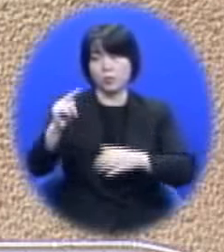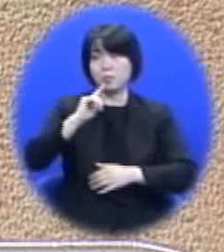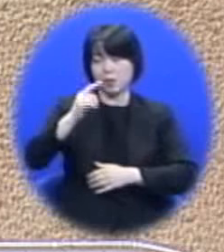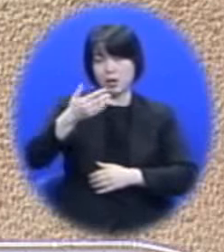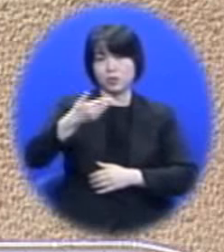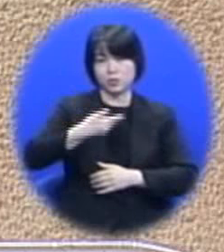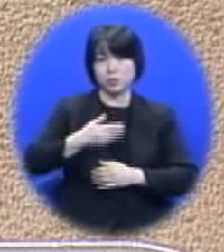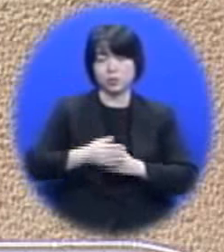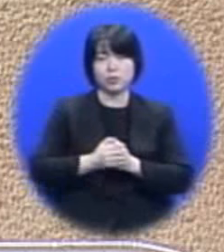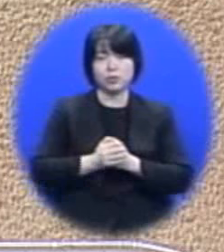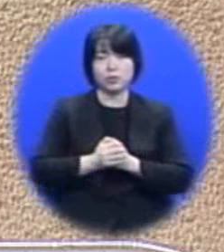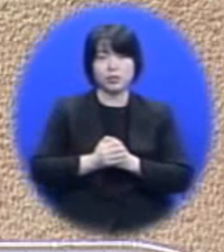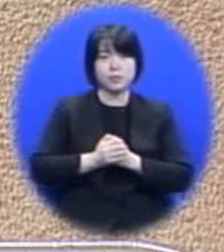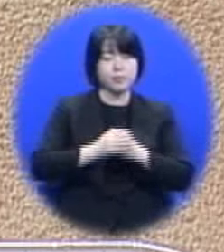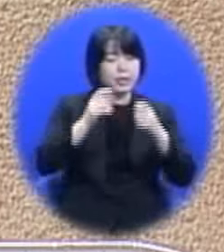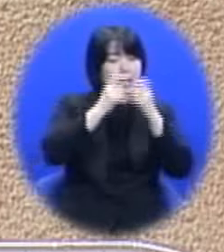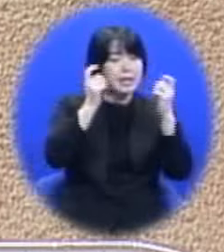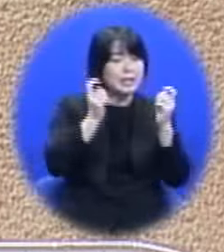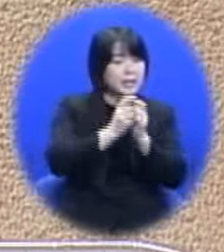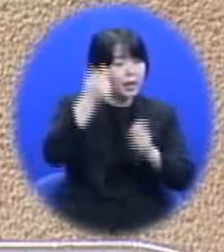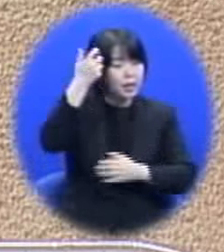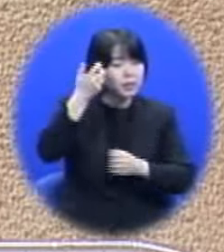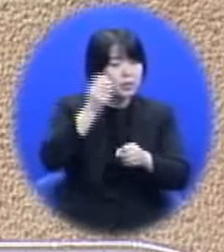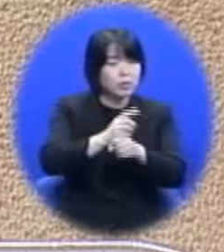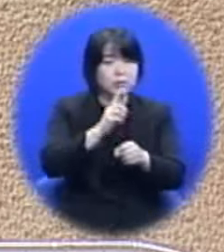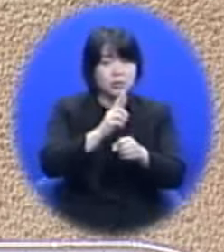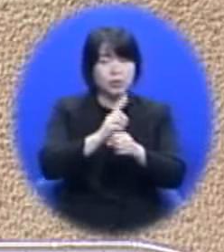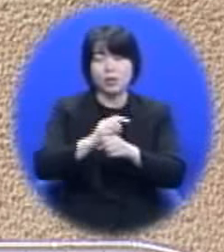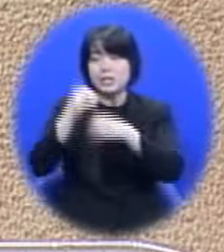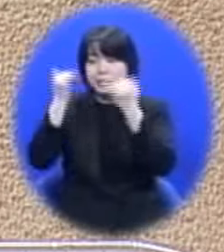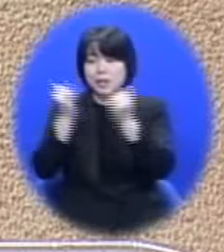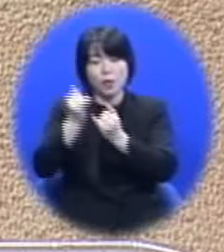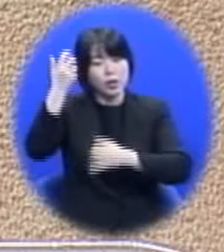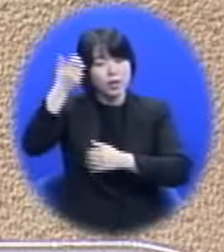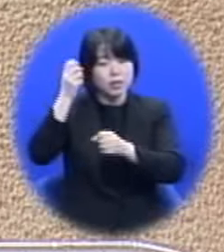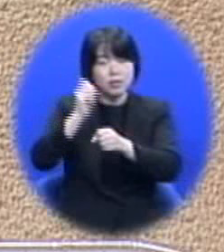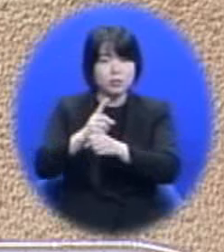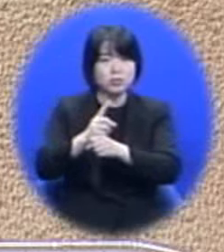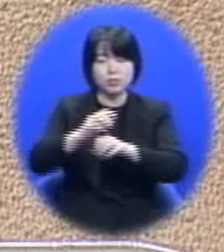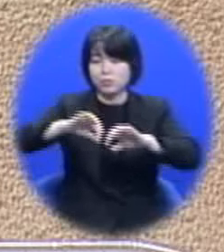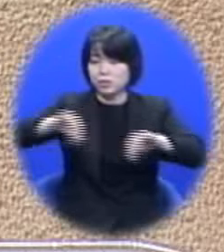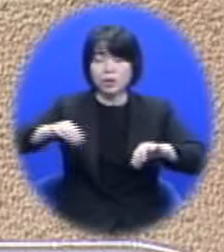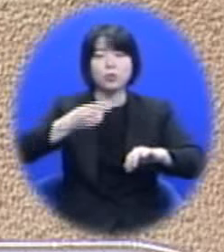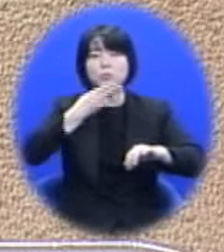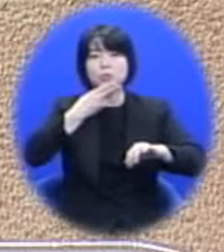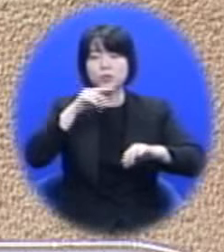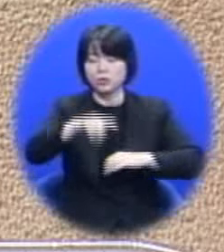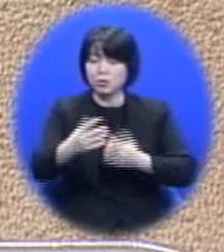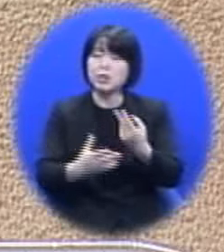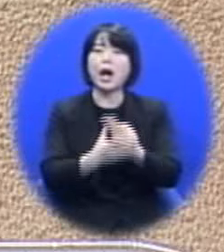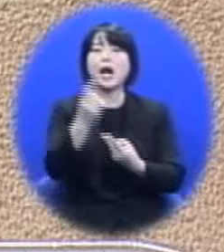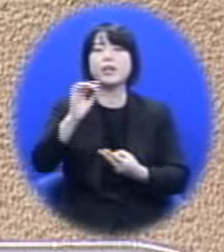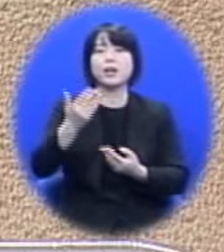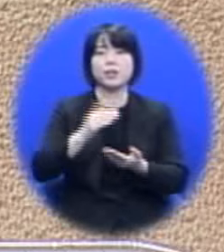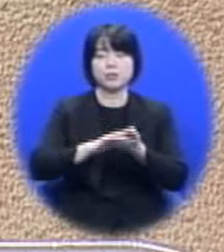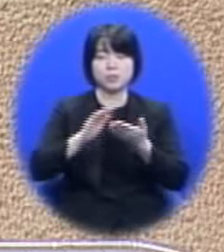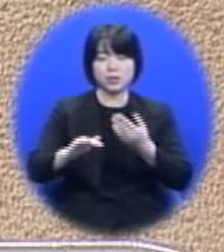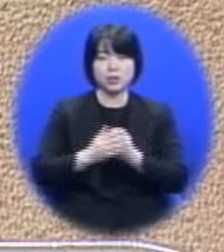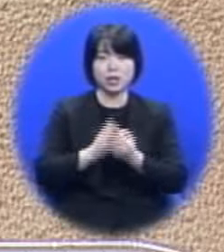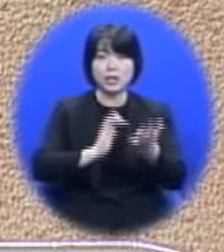개인 영성, 사회적인 영성 따로 없어요. 성경을 가만히 읽어보면 그건 하나예요. 예수님께서